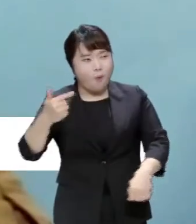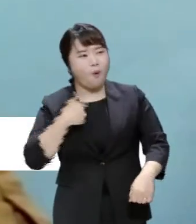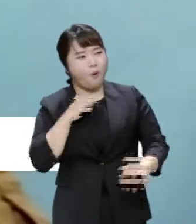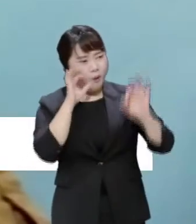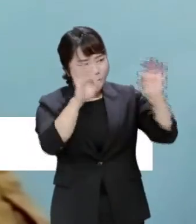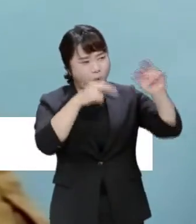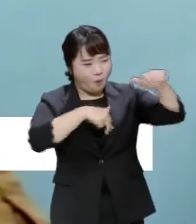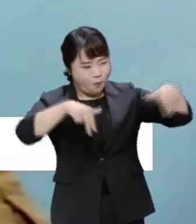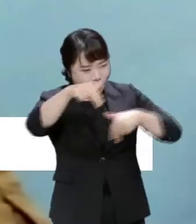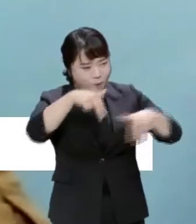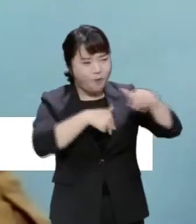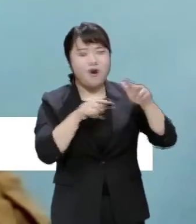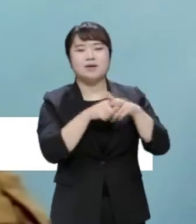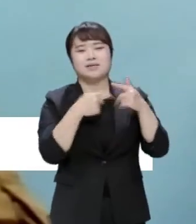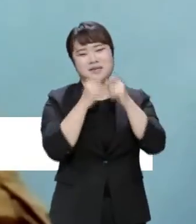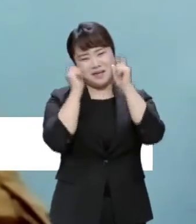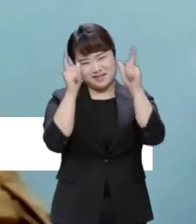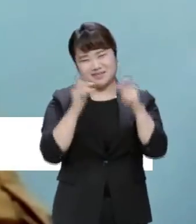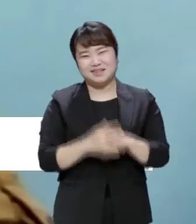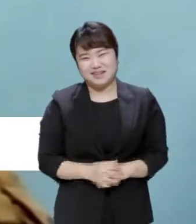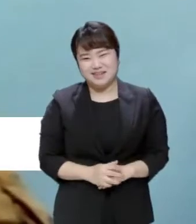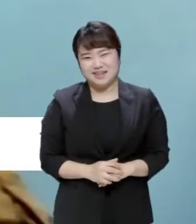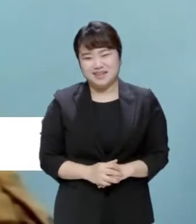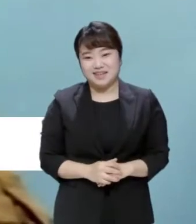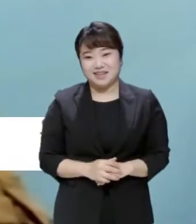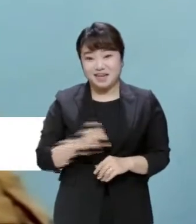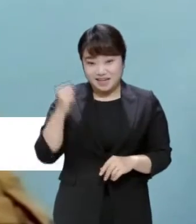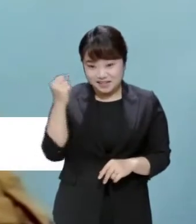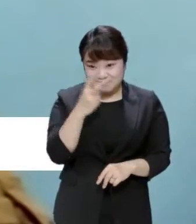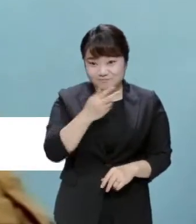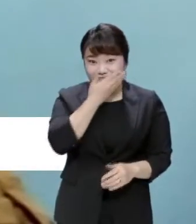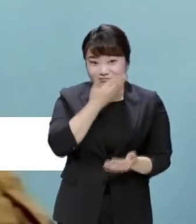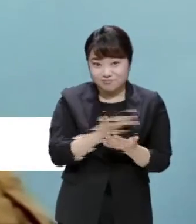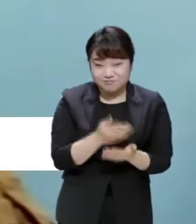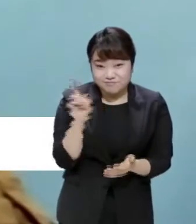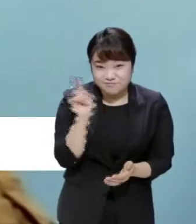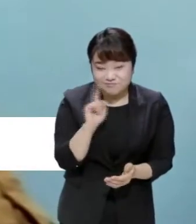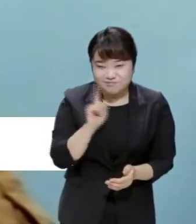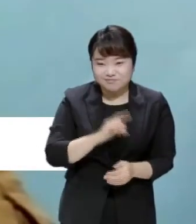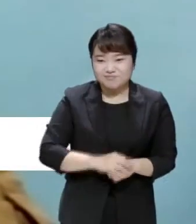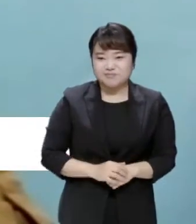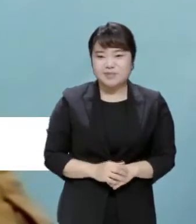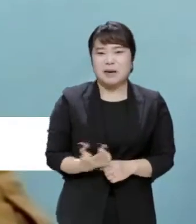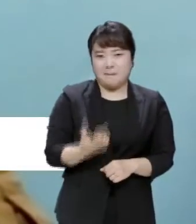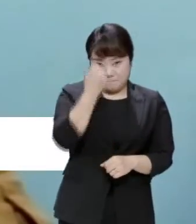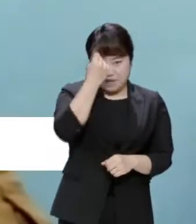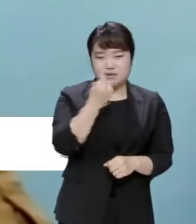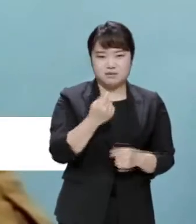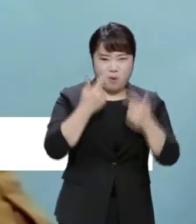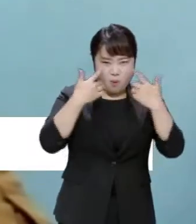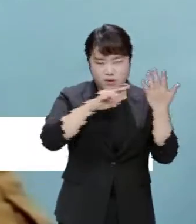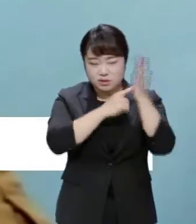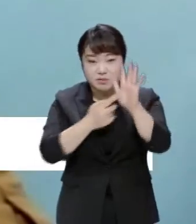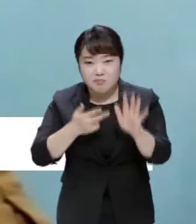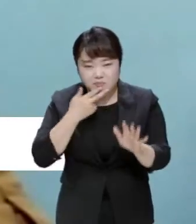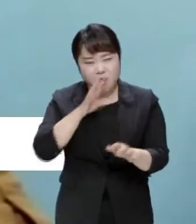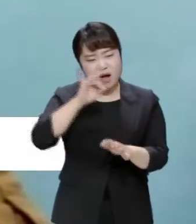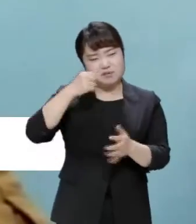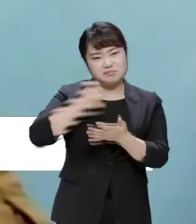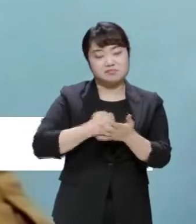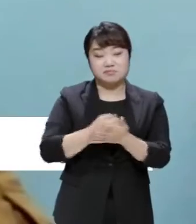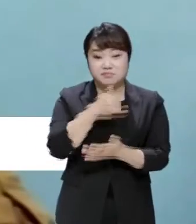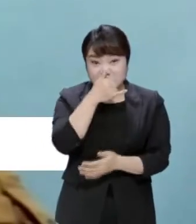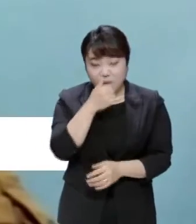있구나 하는 생각이 들었습니다. 아, 때로는 중요하다고 생각한 문제가 빨리 가시화되지 않아서 속상한